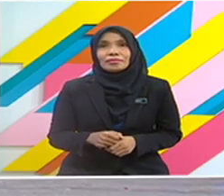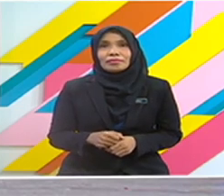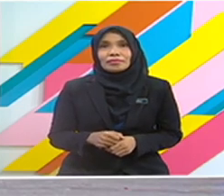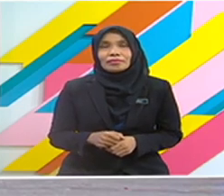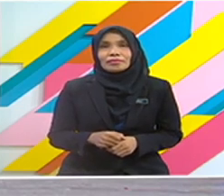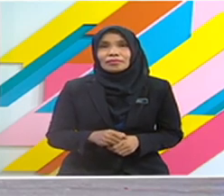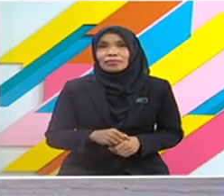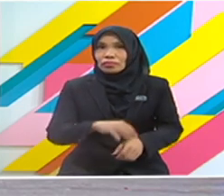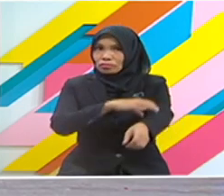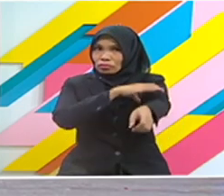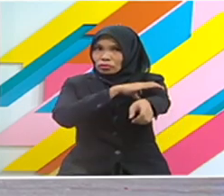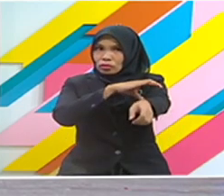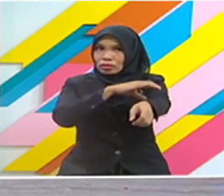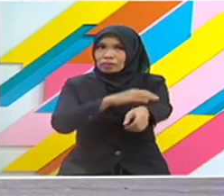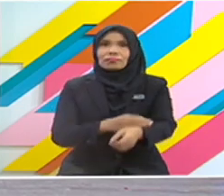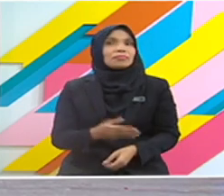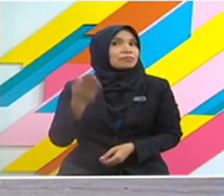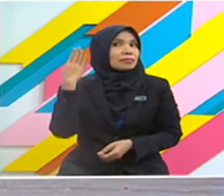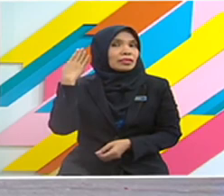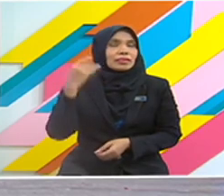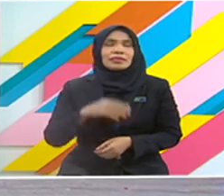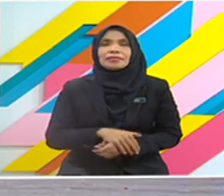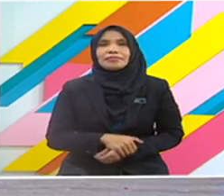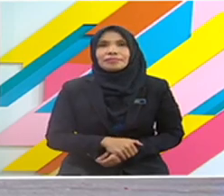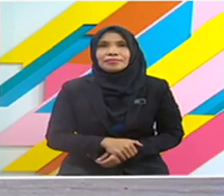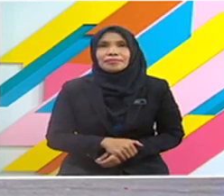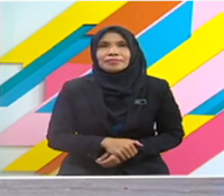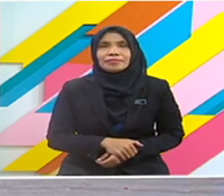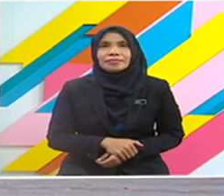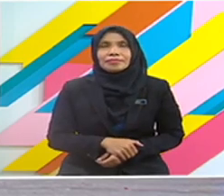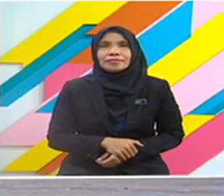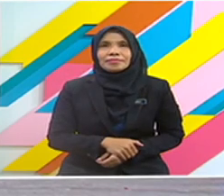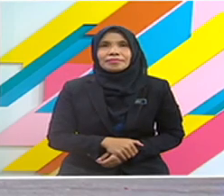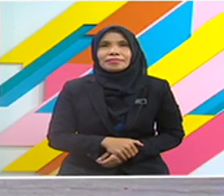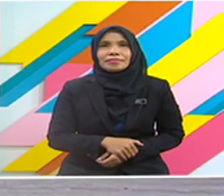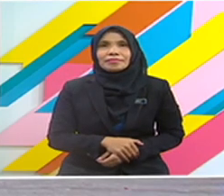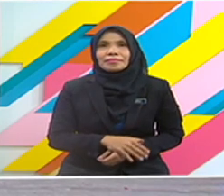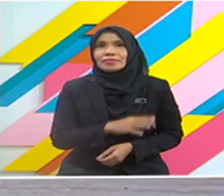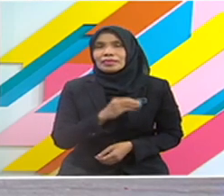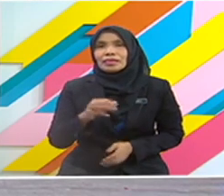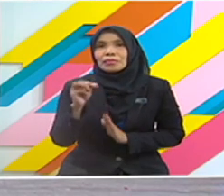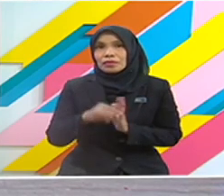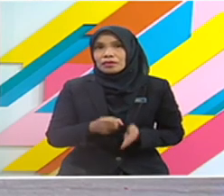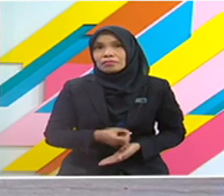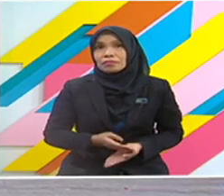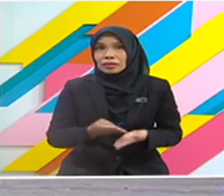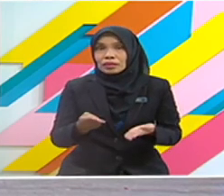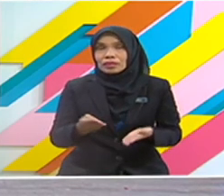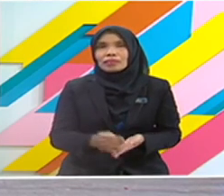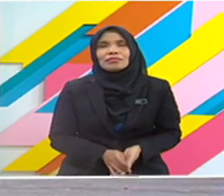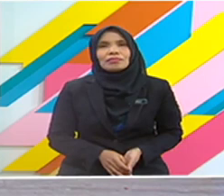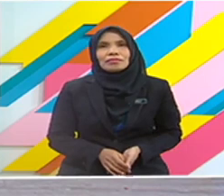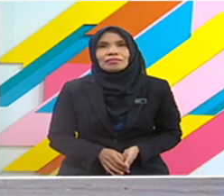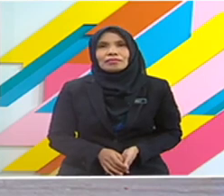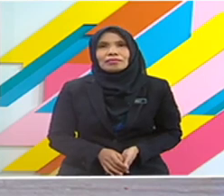Jadi dia akan menghantar impuls tersebut dan memberi maklumat kepada otak sama ada kita terpegang itu benda panas